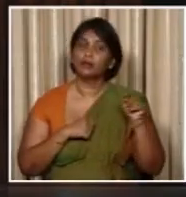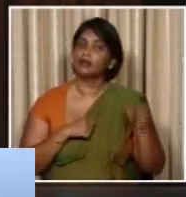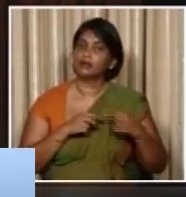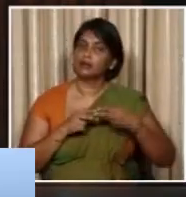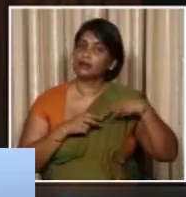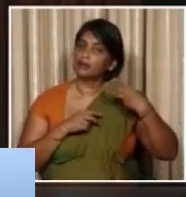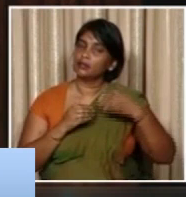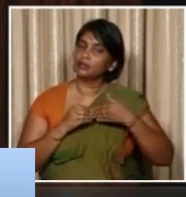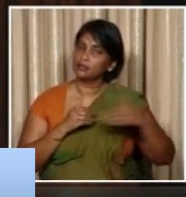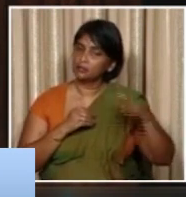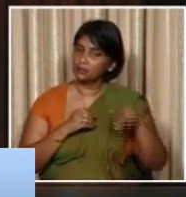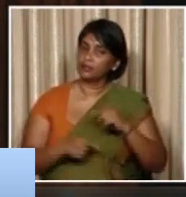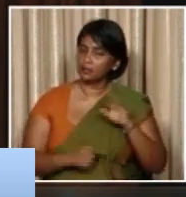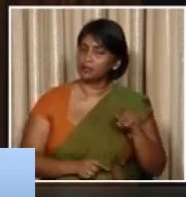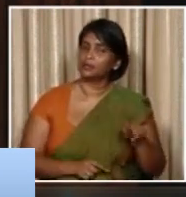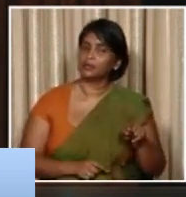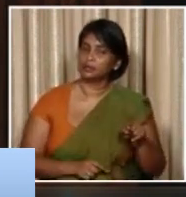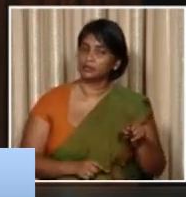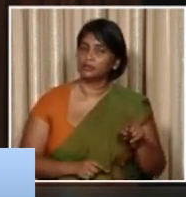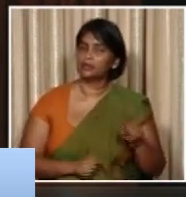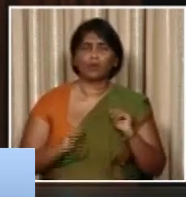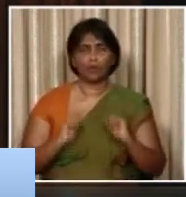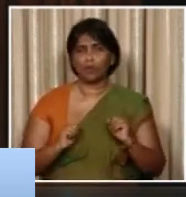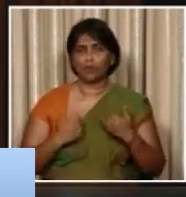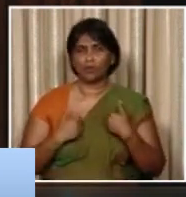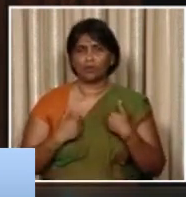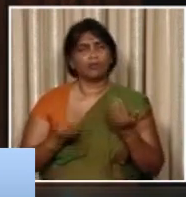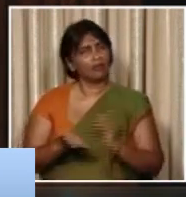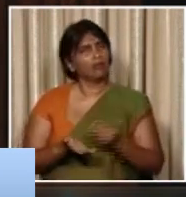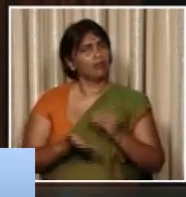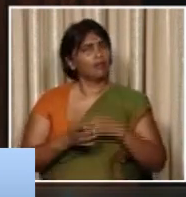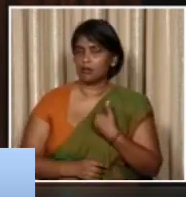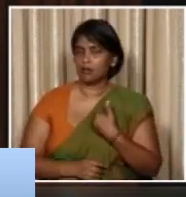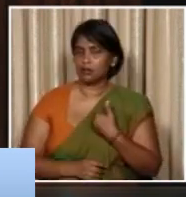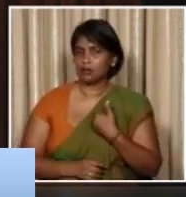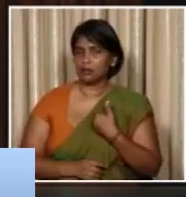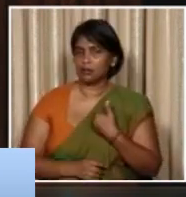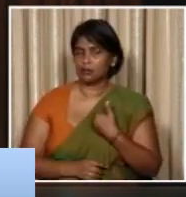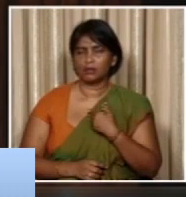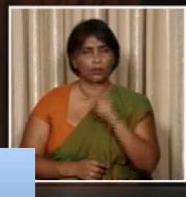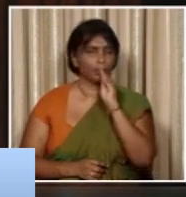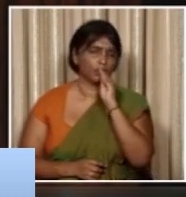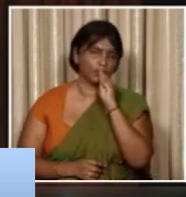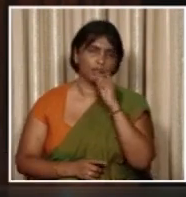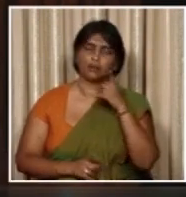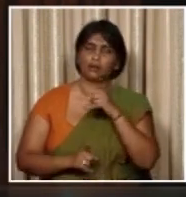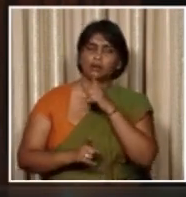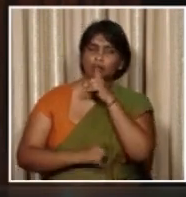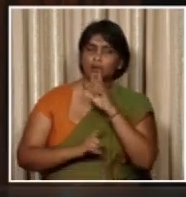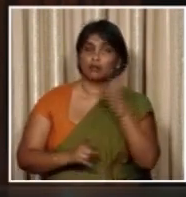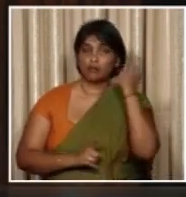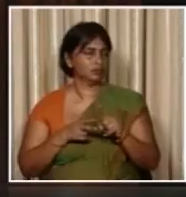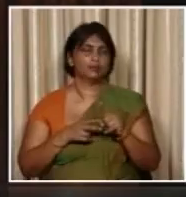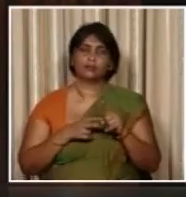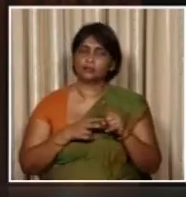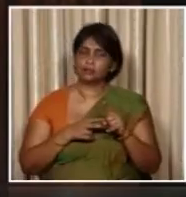3ක් තිස්සේ අපි මේ විවාද කරන්නේ මොකක්ද? අපි දැන් කීපසරයක් කරා. මොකද ප්‍රතිඵලය? එක වෙලාවකට කවුරු හරි කතා කරලා කියනවා මහා මොරකරු